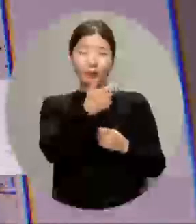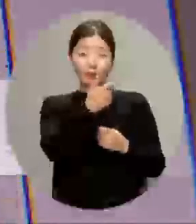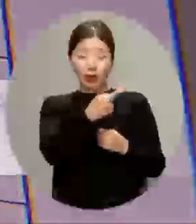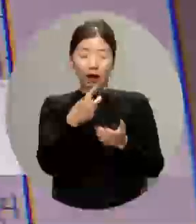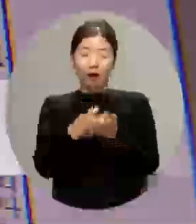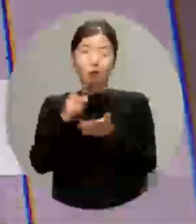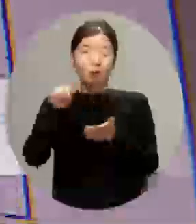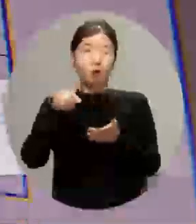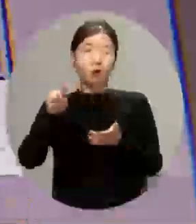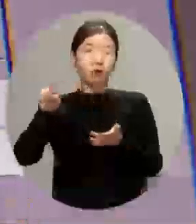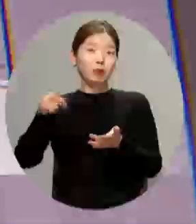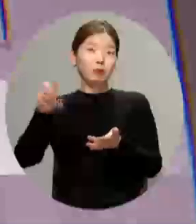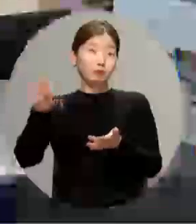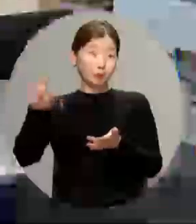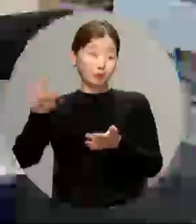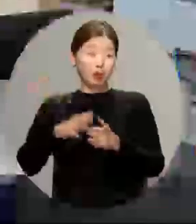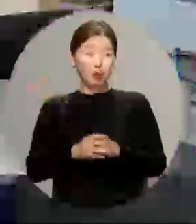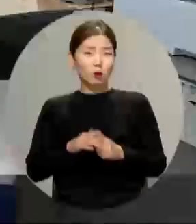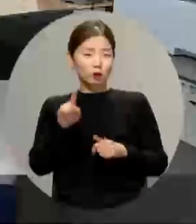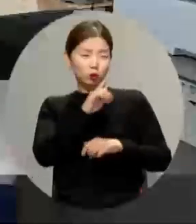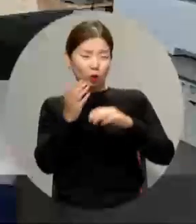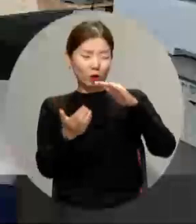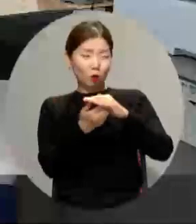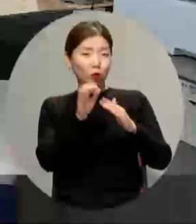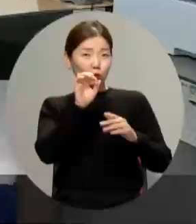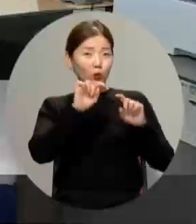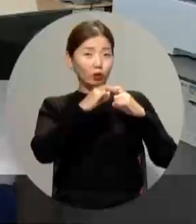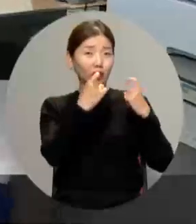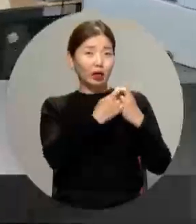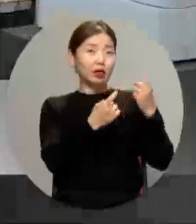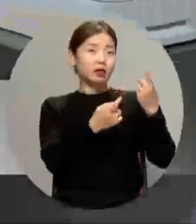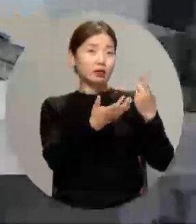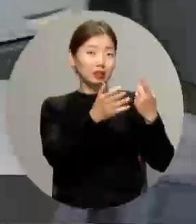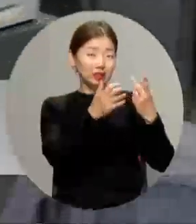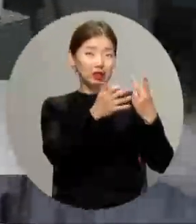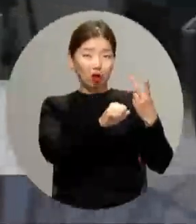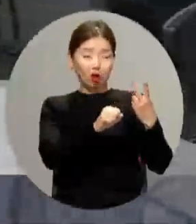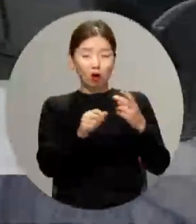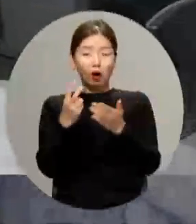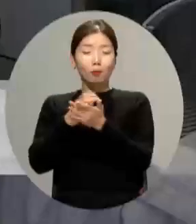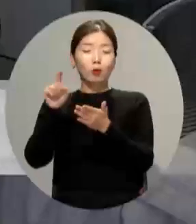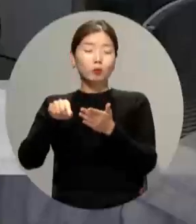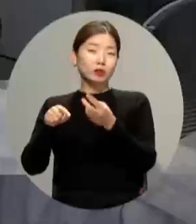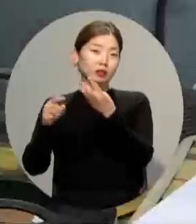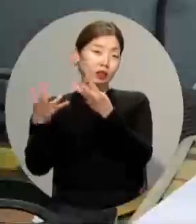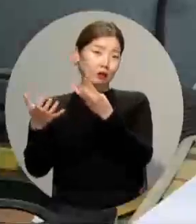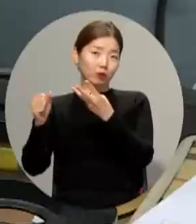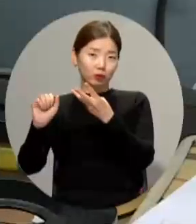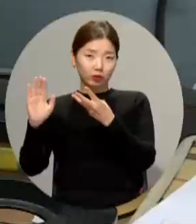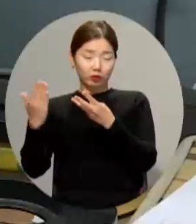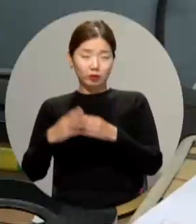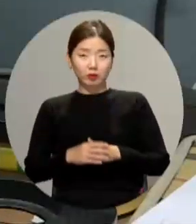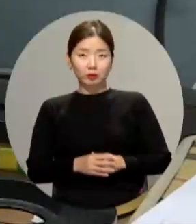법인이 12명이며 최고 체납액은 개인 2억 법인이 3억 원에 달하는 것으로 나타났습니다 니다